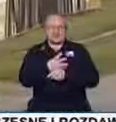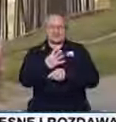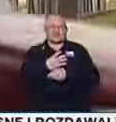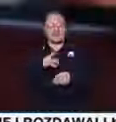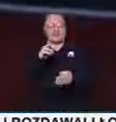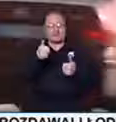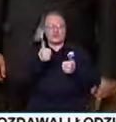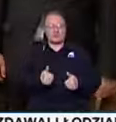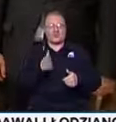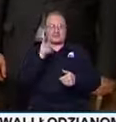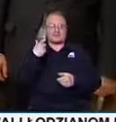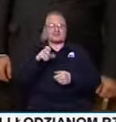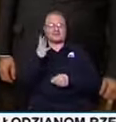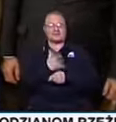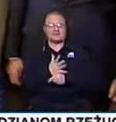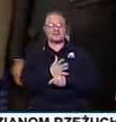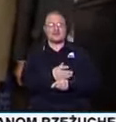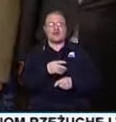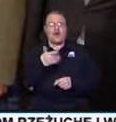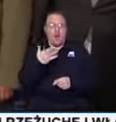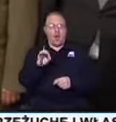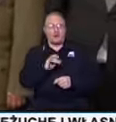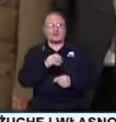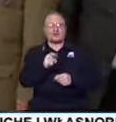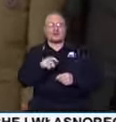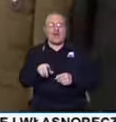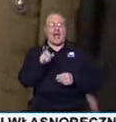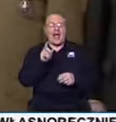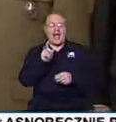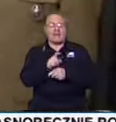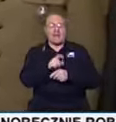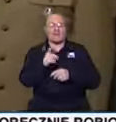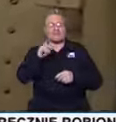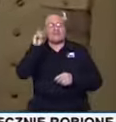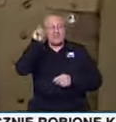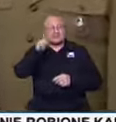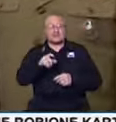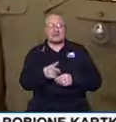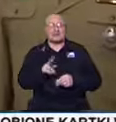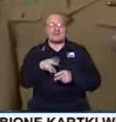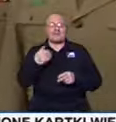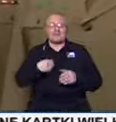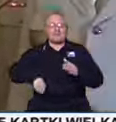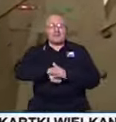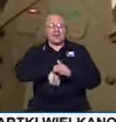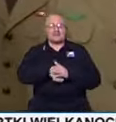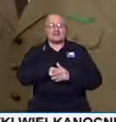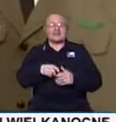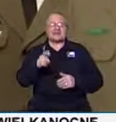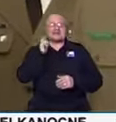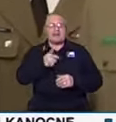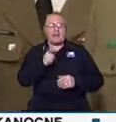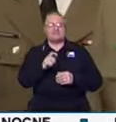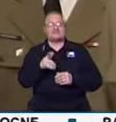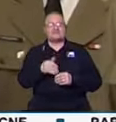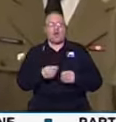150. Minister odniósł się też do wczorajszego ataku w Niemczech, którego ofiarą padli piłkarze Borussii Dortmund. Zamachowcy odpalili